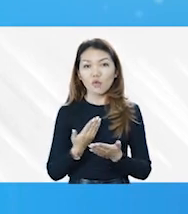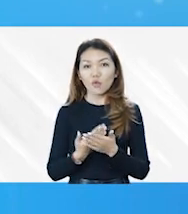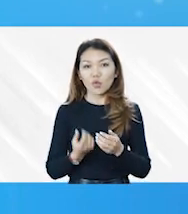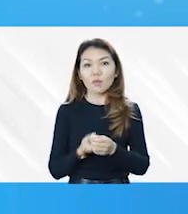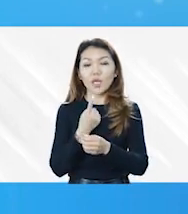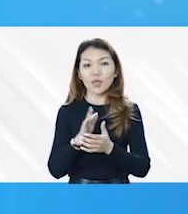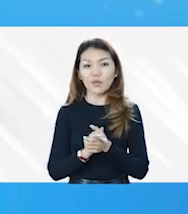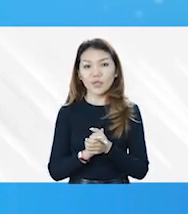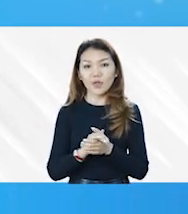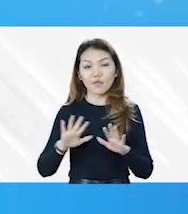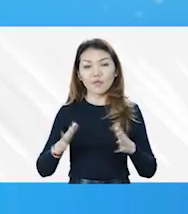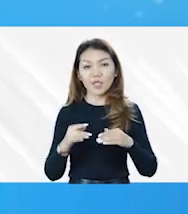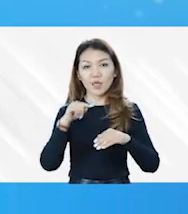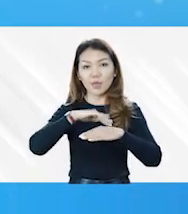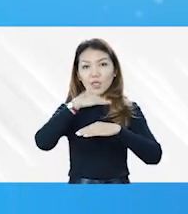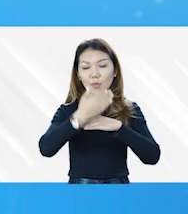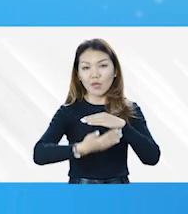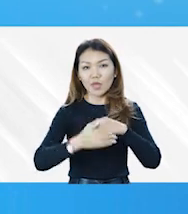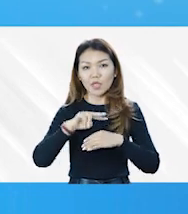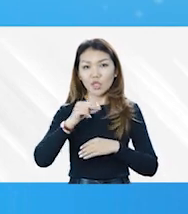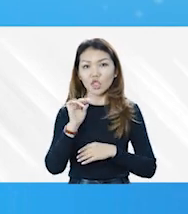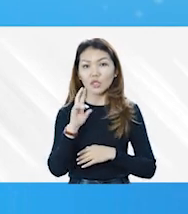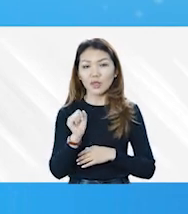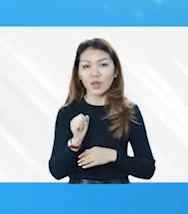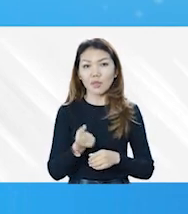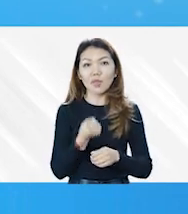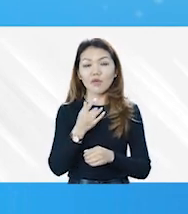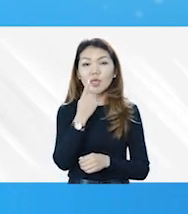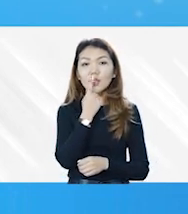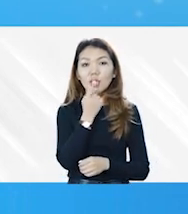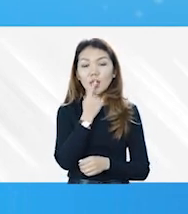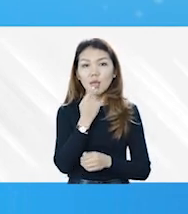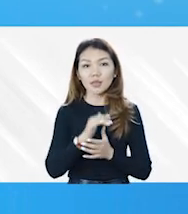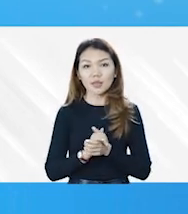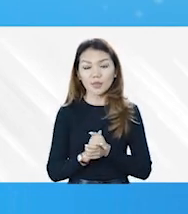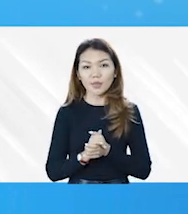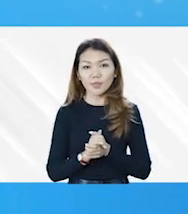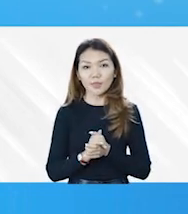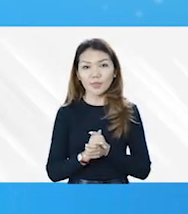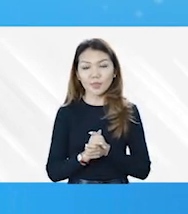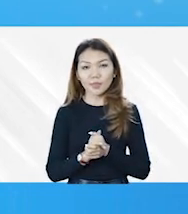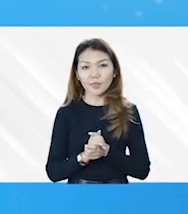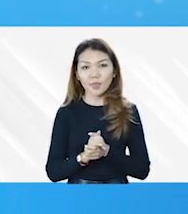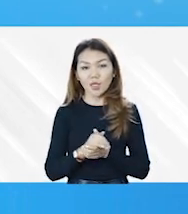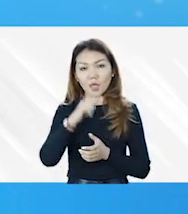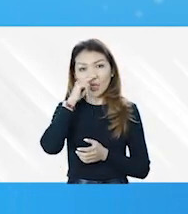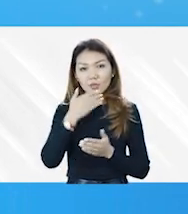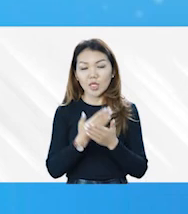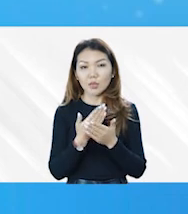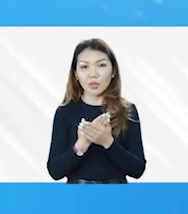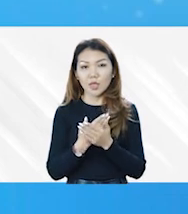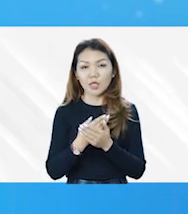Внезапно на поверхности яичника появляется красная рана. Ее размер составляет примерно 2